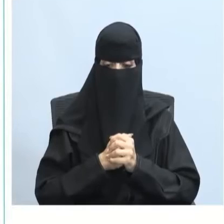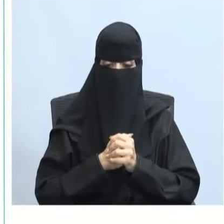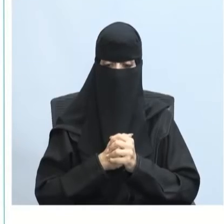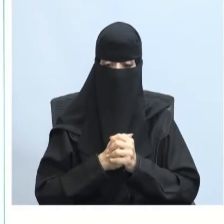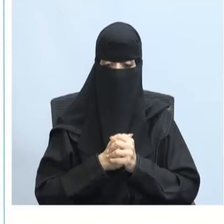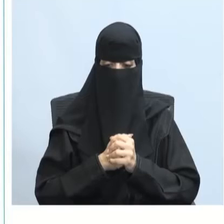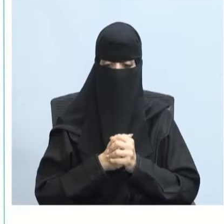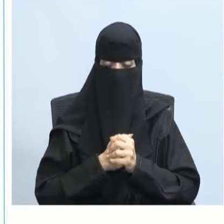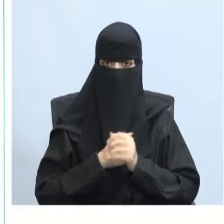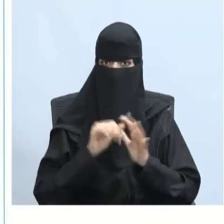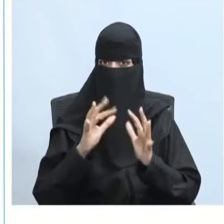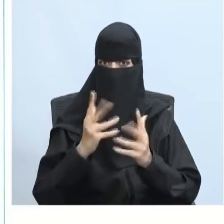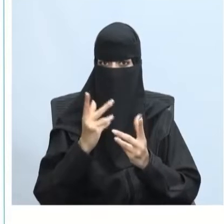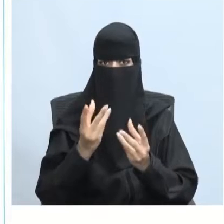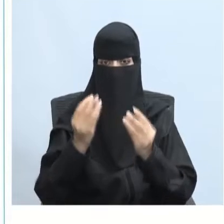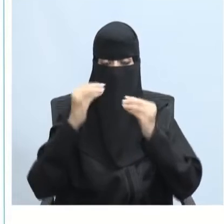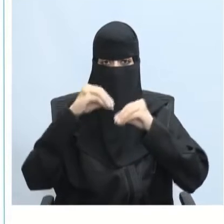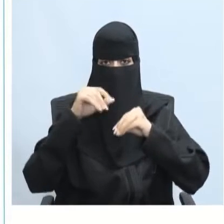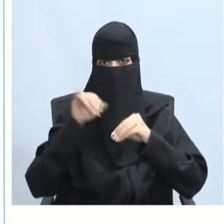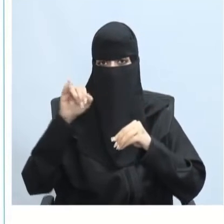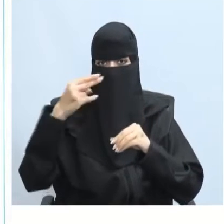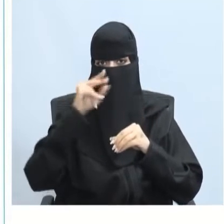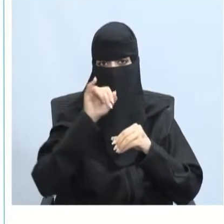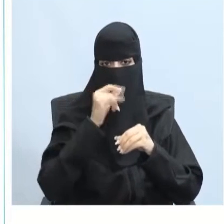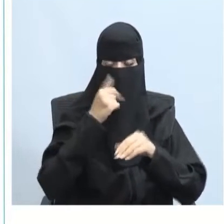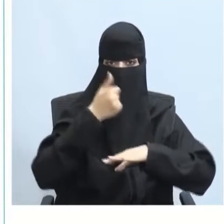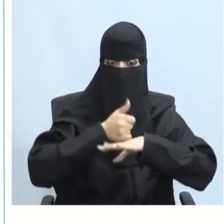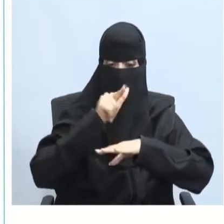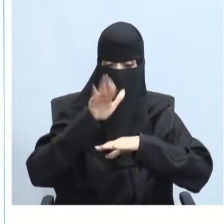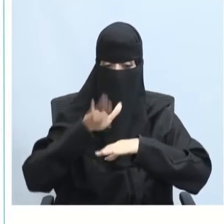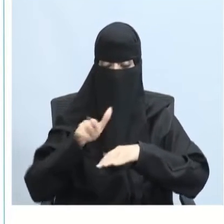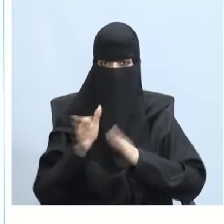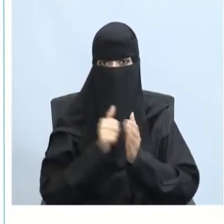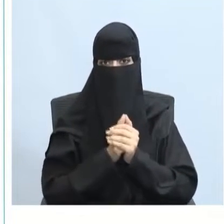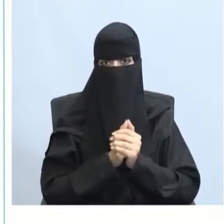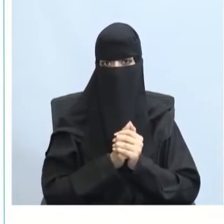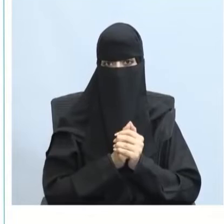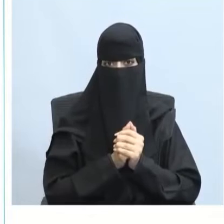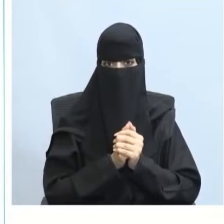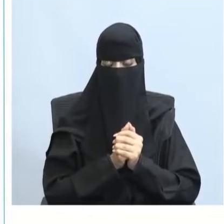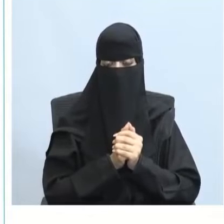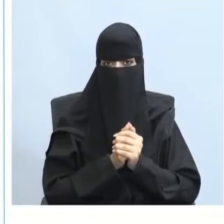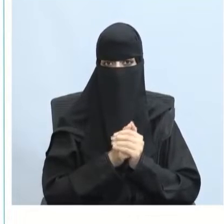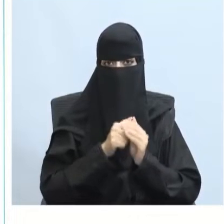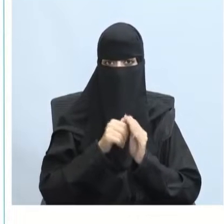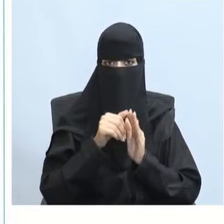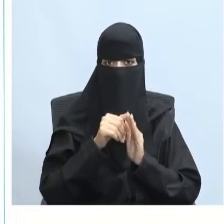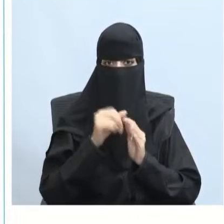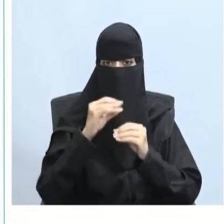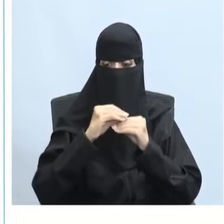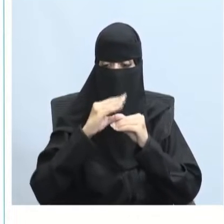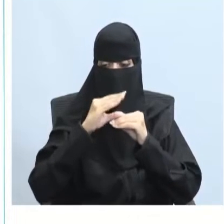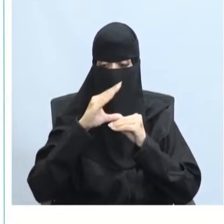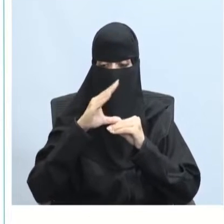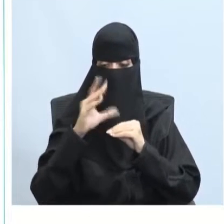للمسرحيه كيف يتم اضافه معلم رئيس ايش في في المشروع